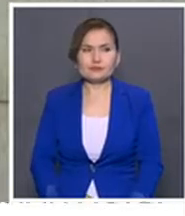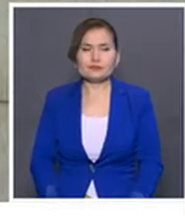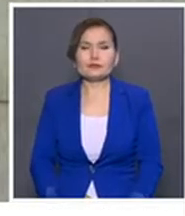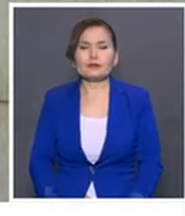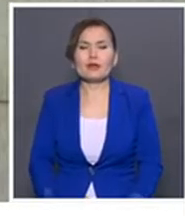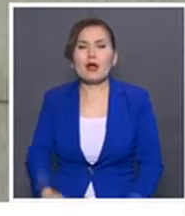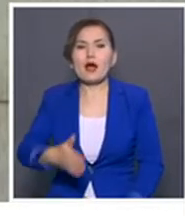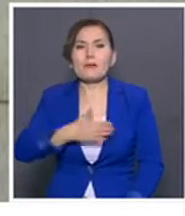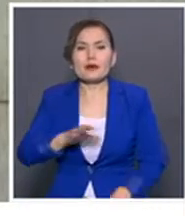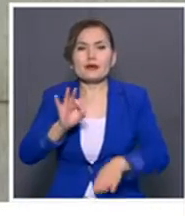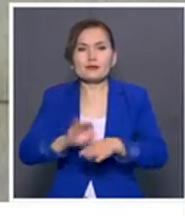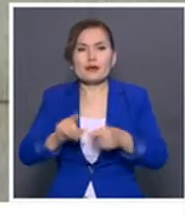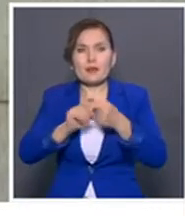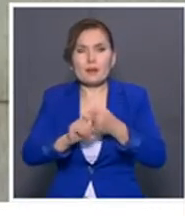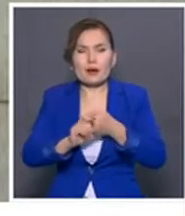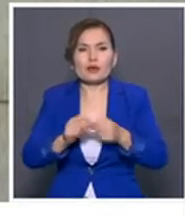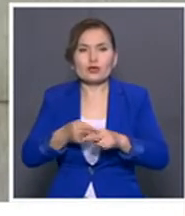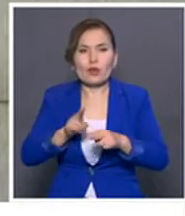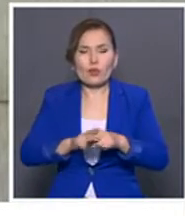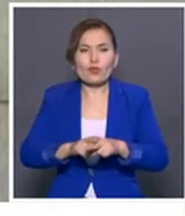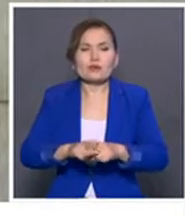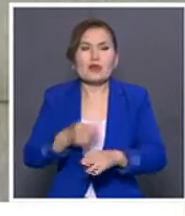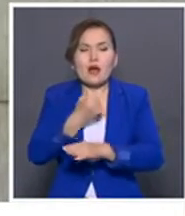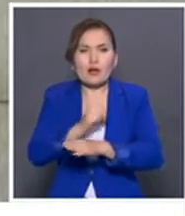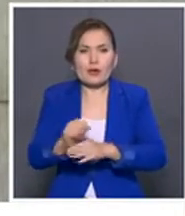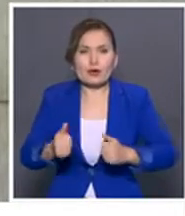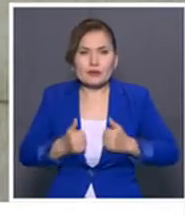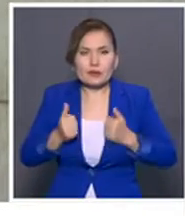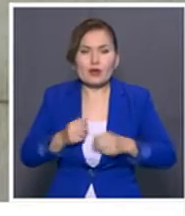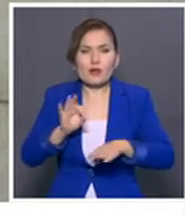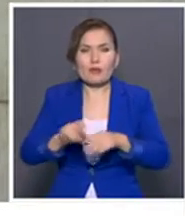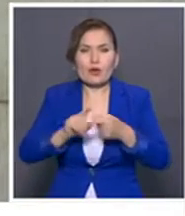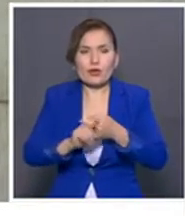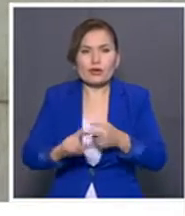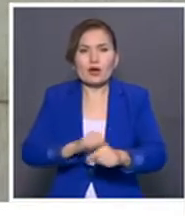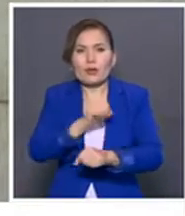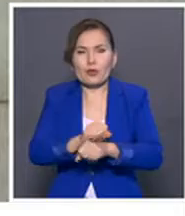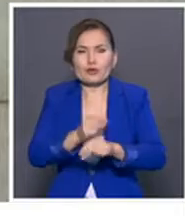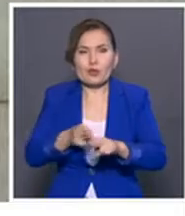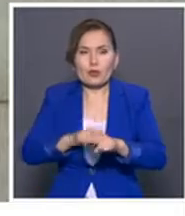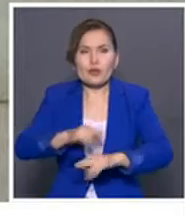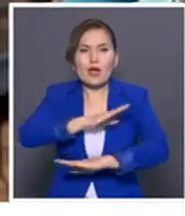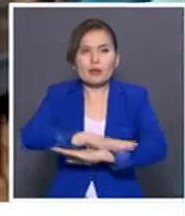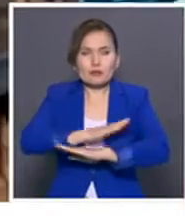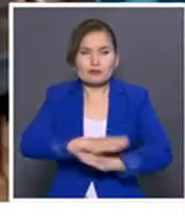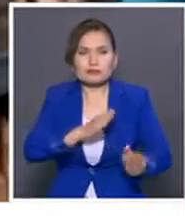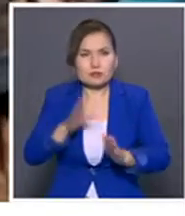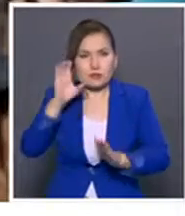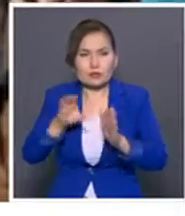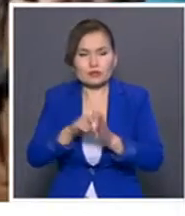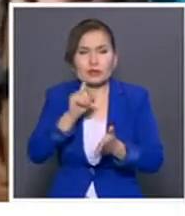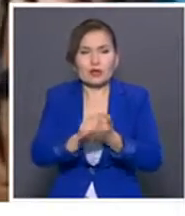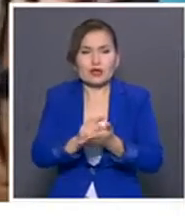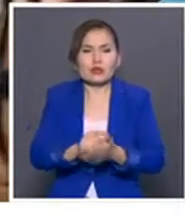Біз COVID-19-ға дейінгі дағдыларымызды өзгертуге тиіспіз. Инфекцияның өршуін тоқтату үшін темірдей тәртіп те қажет. Ал оңтүстік